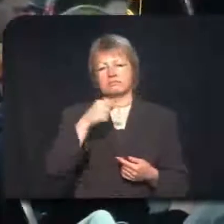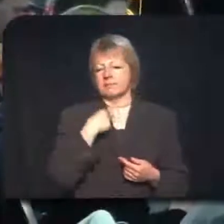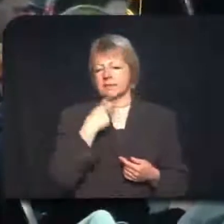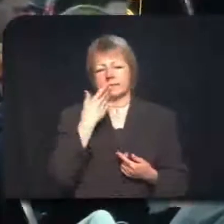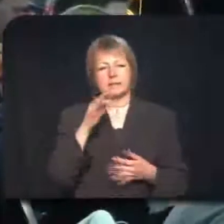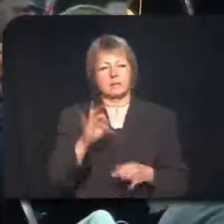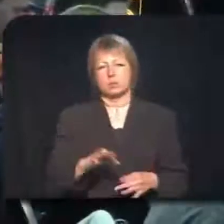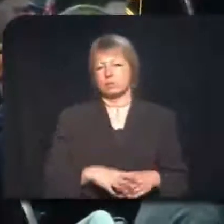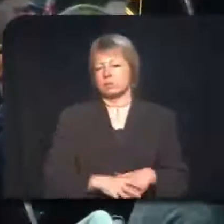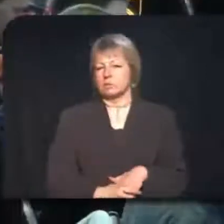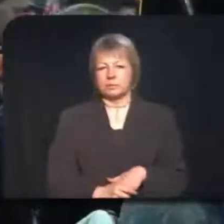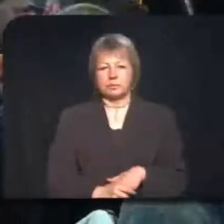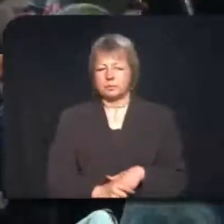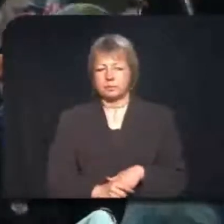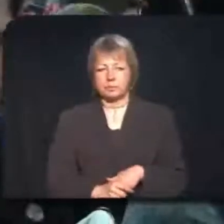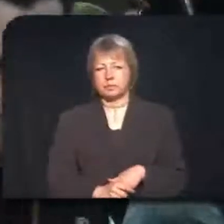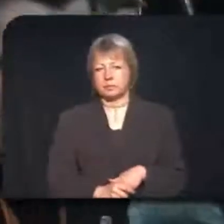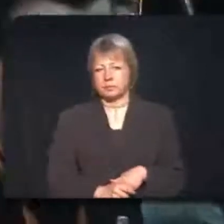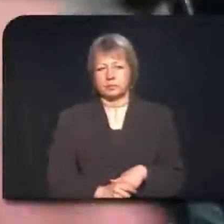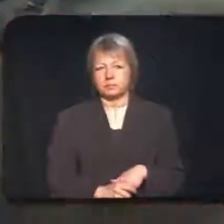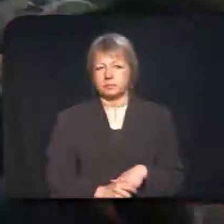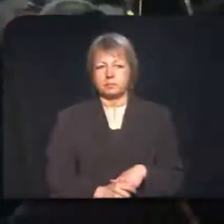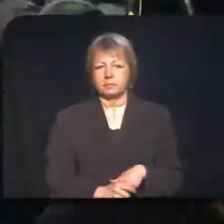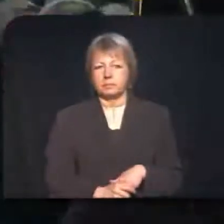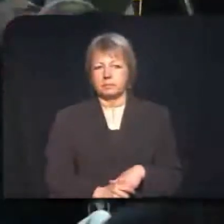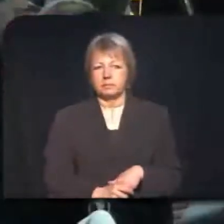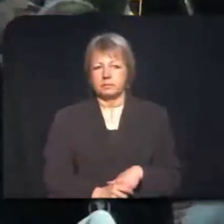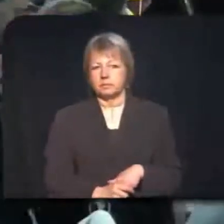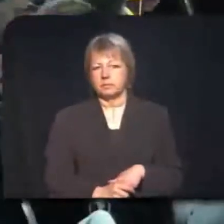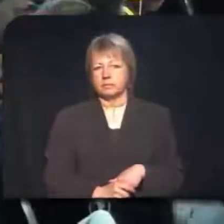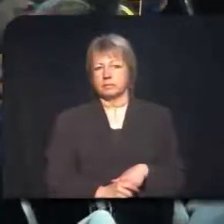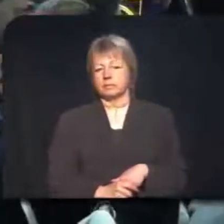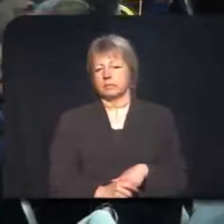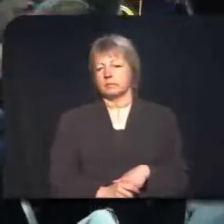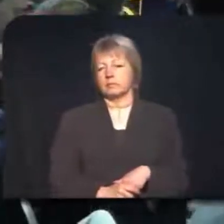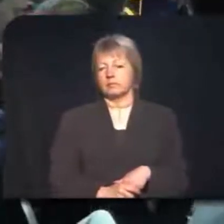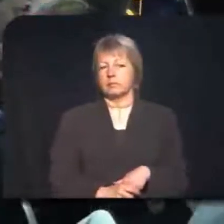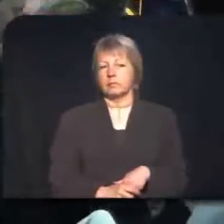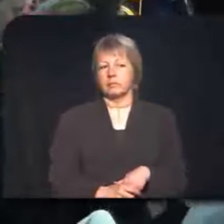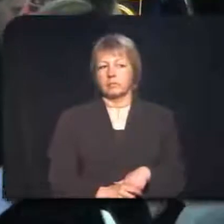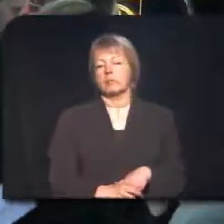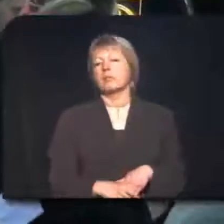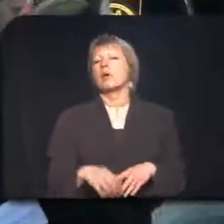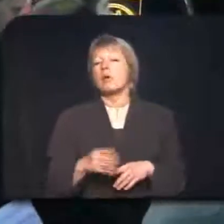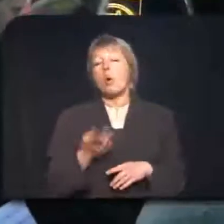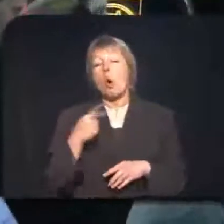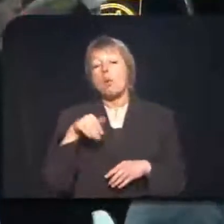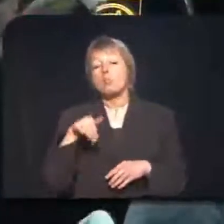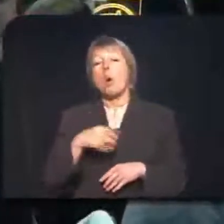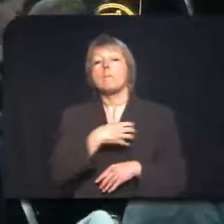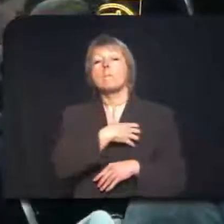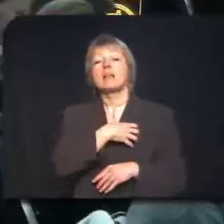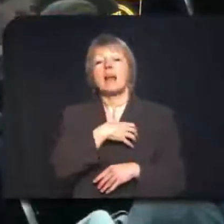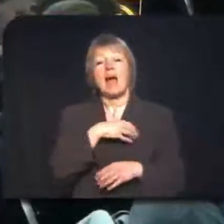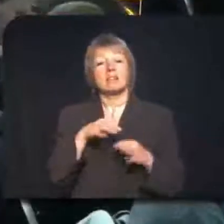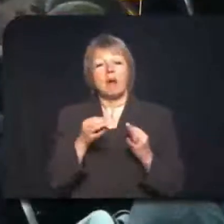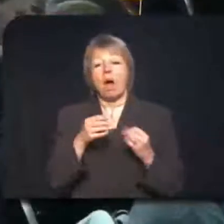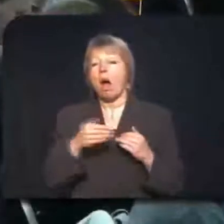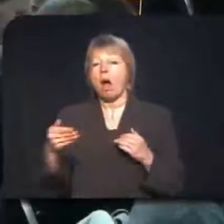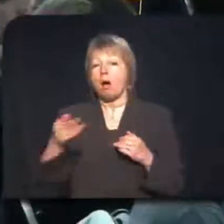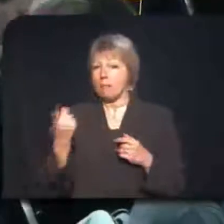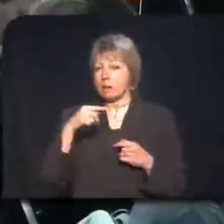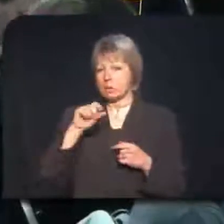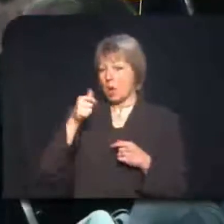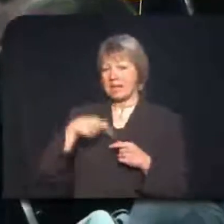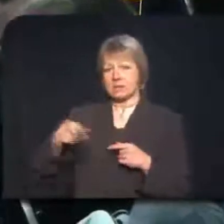Probe bitte ja wir haben vielleicht noch ein paar Parteitage irgendwann aber wir haben vorher noch eine Wahl und wir müssen